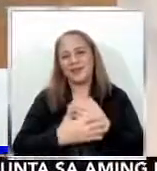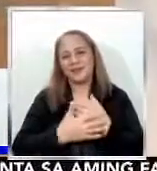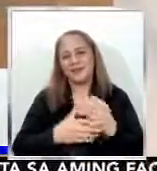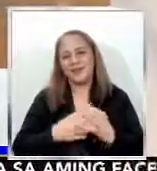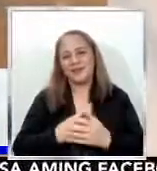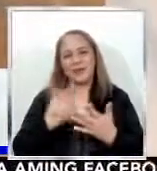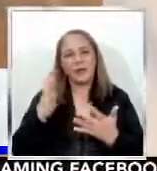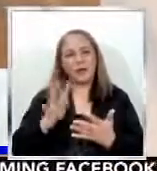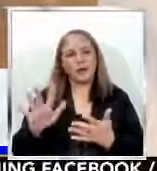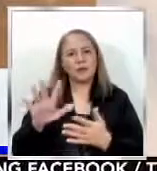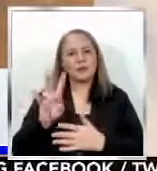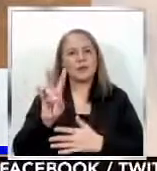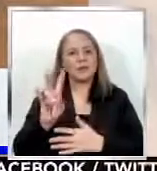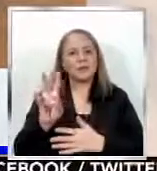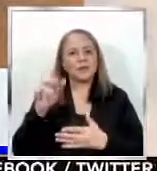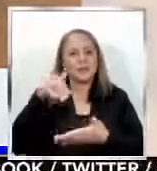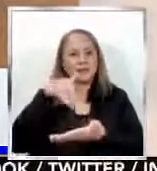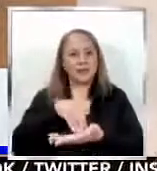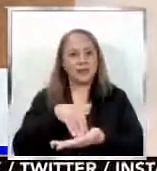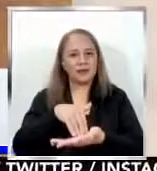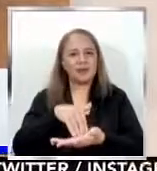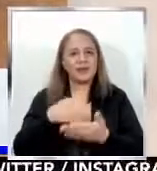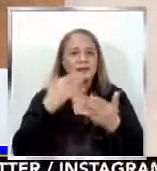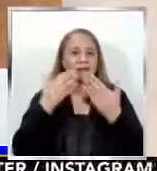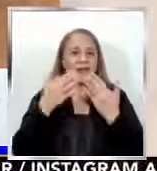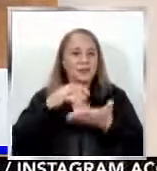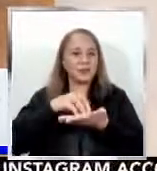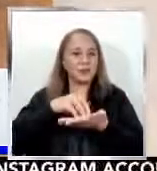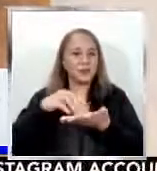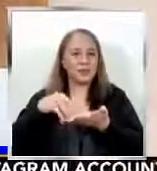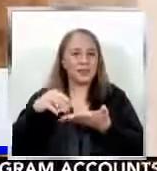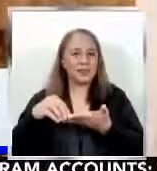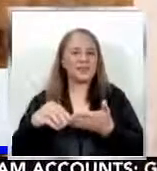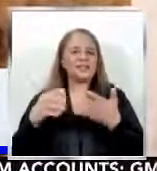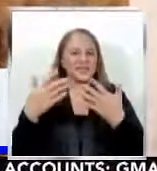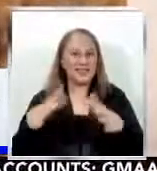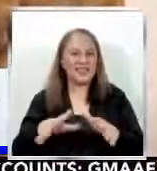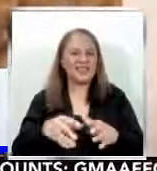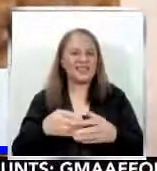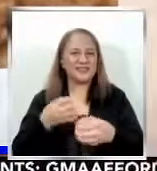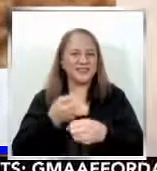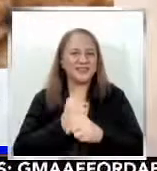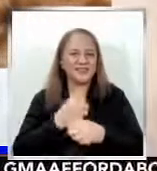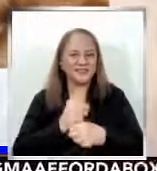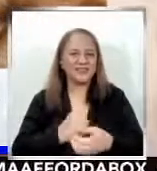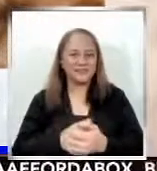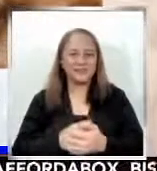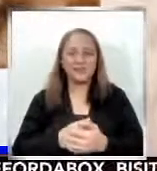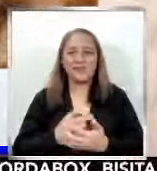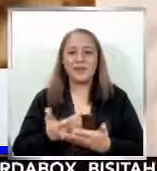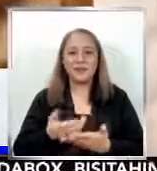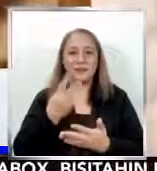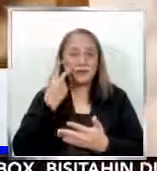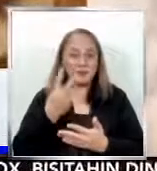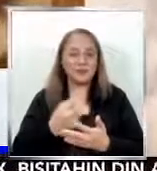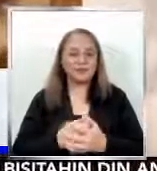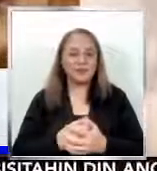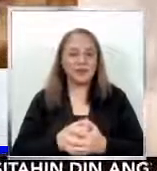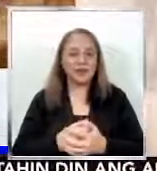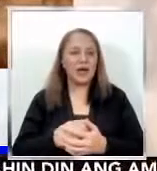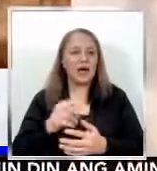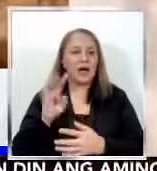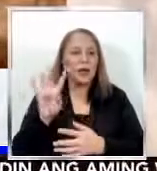sa 70,000 Salamat Cookies ang kanilang nagagawa. At mantakin nyo, apat lang daw